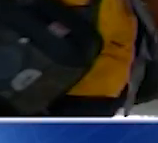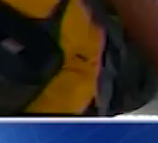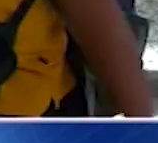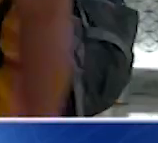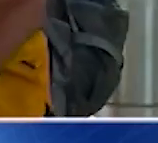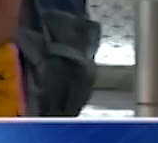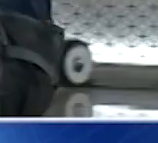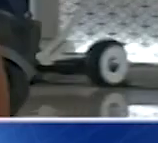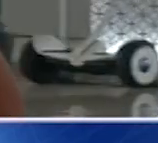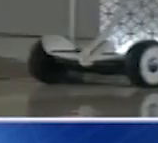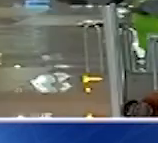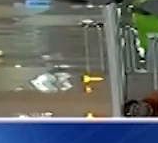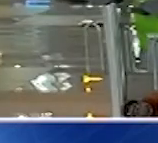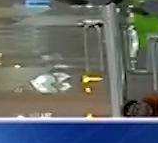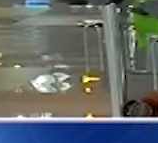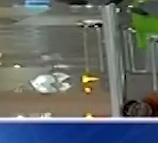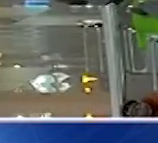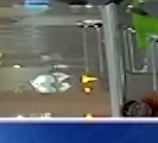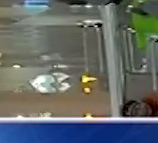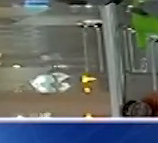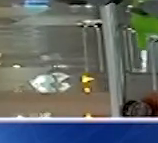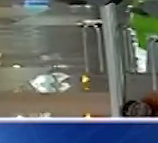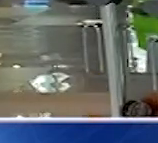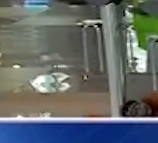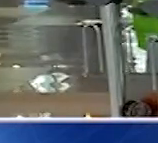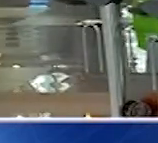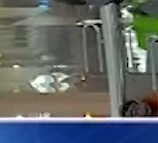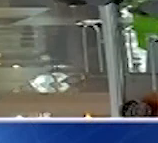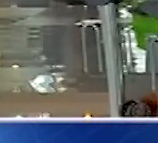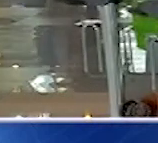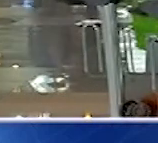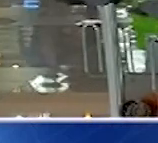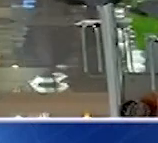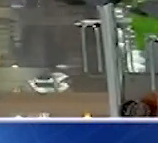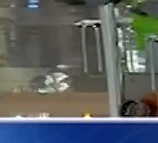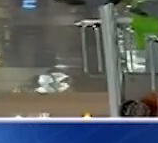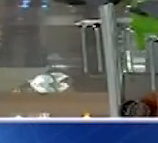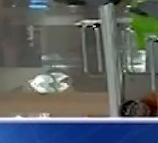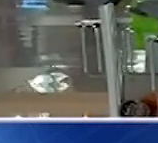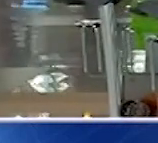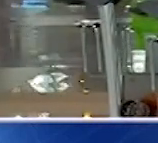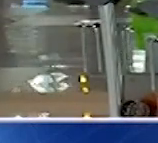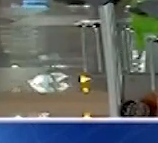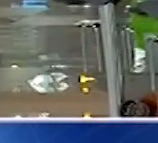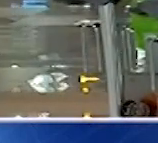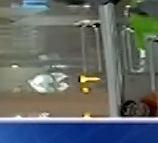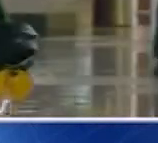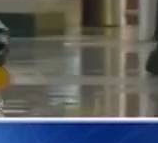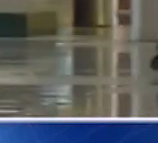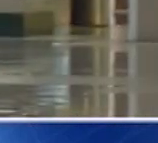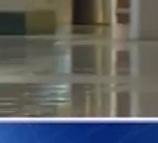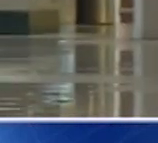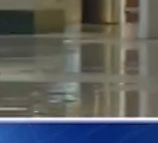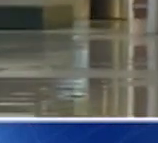informasikan dari data yang saya dapatkan, di Terminal 3 terdapat kurang lebih 30 keberangkatan baik domestik maupun luar negeri, antara lain